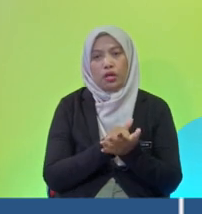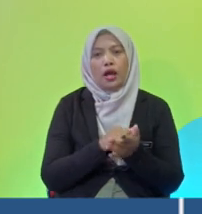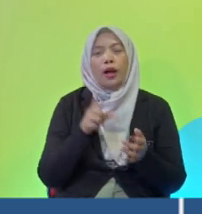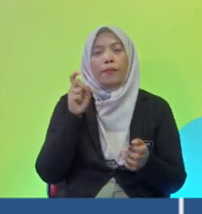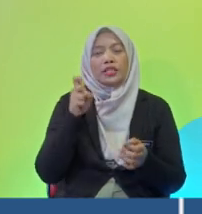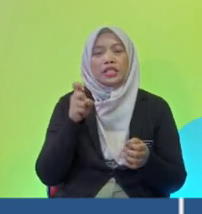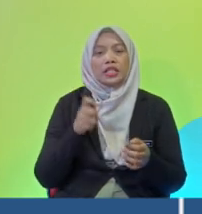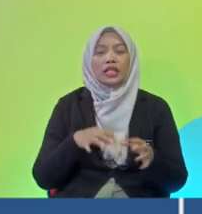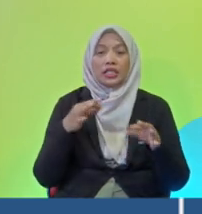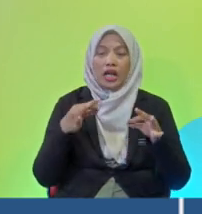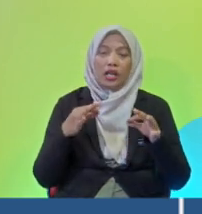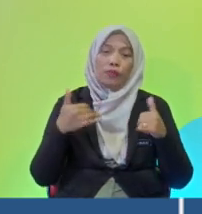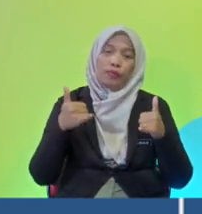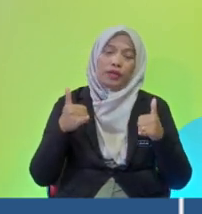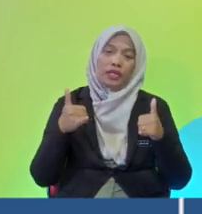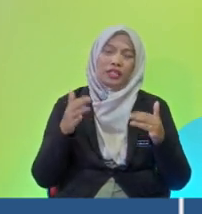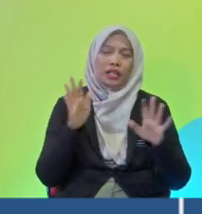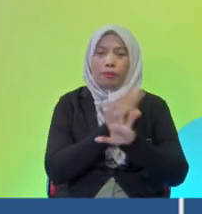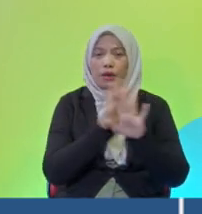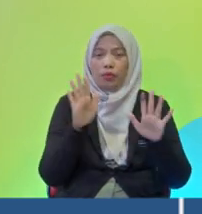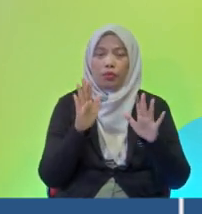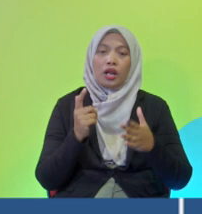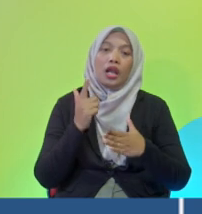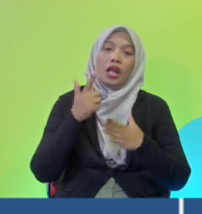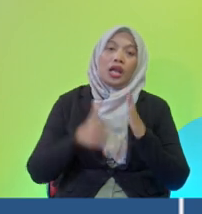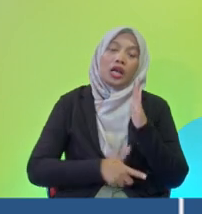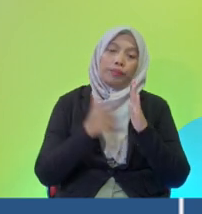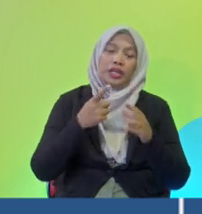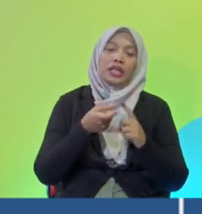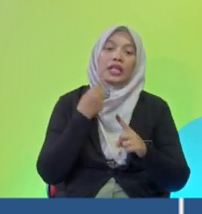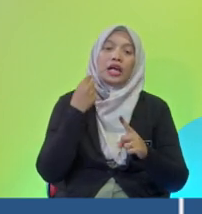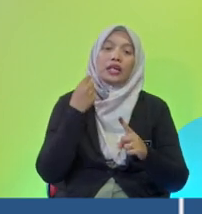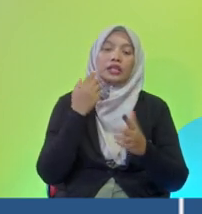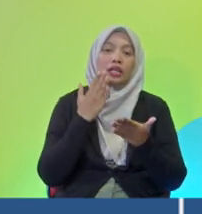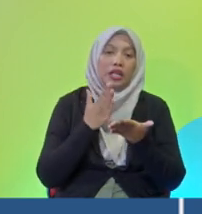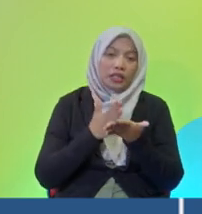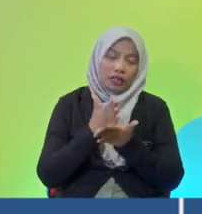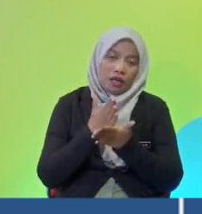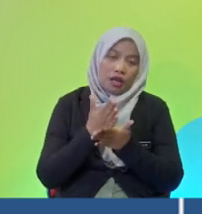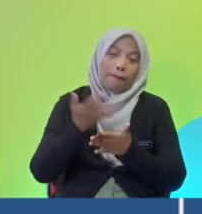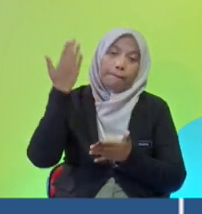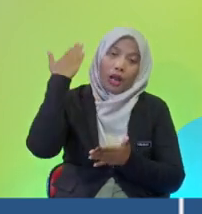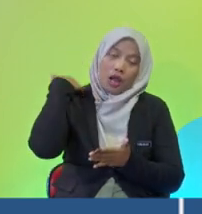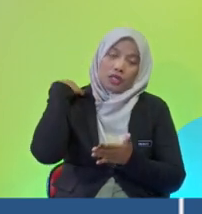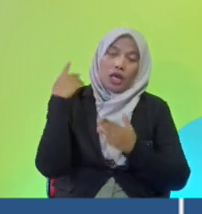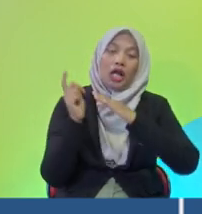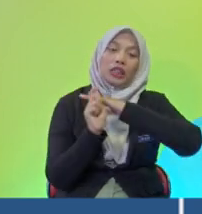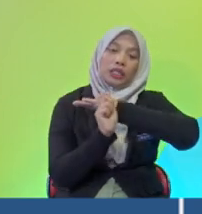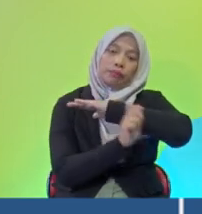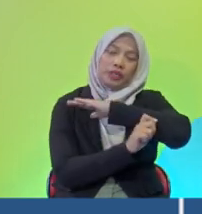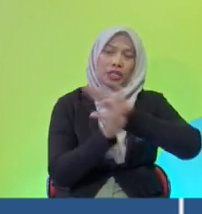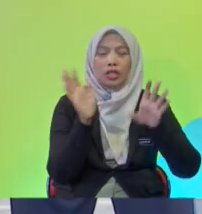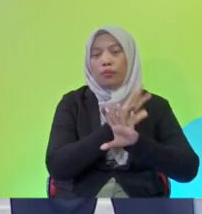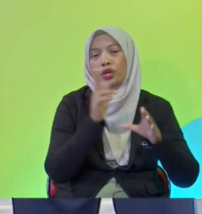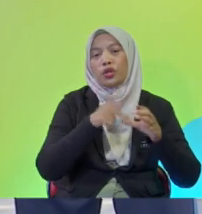dodgeball, pastikan line tengah tu juga kamu tak boleh jatuh. Bukan saja line tengah, ya Aiman. Line tepi, line belakang, kita tak boleh keluar daripada